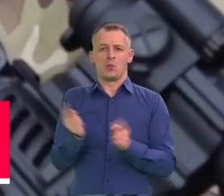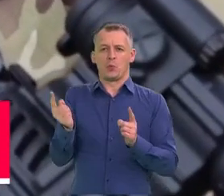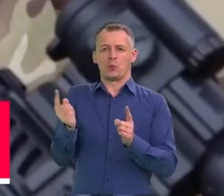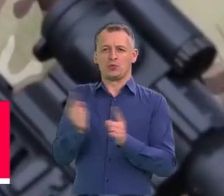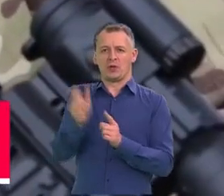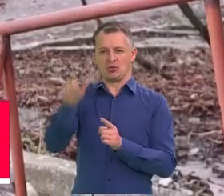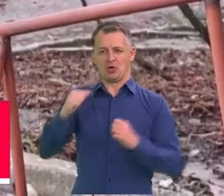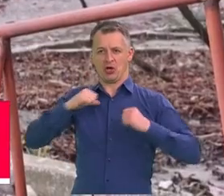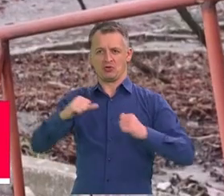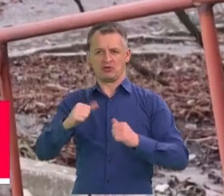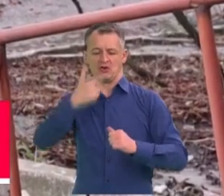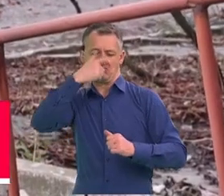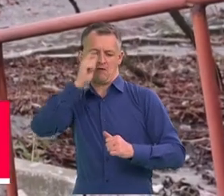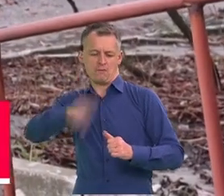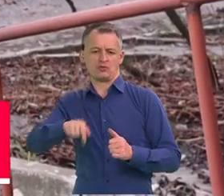locul.